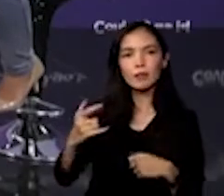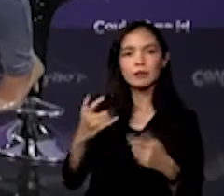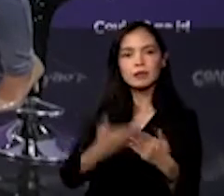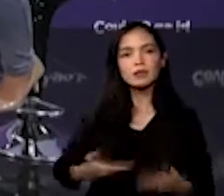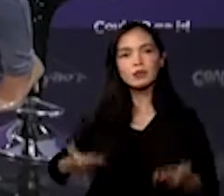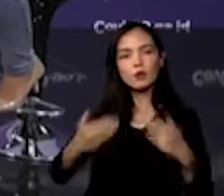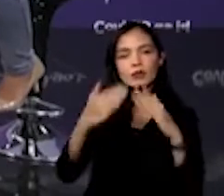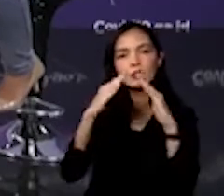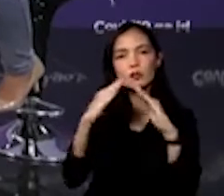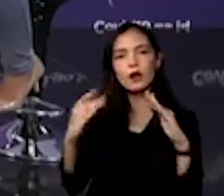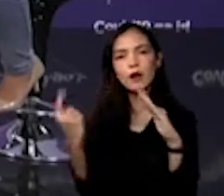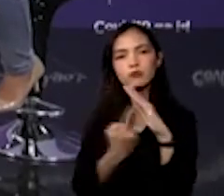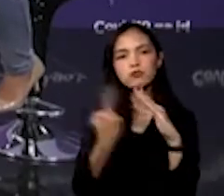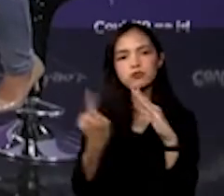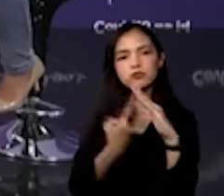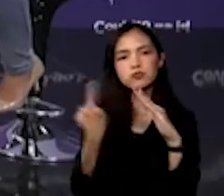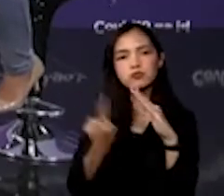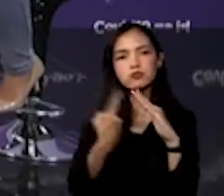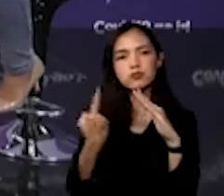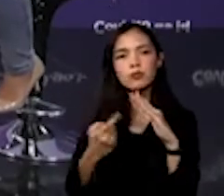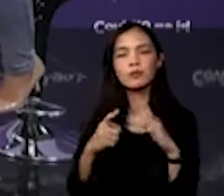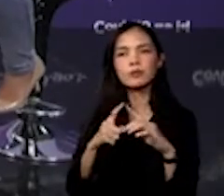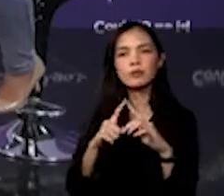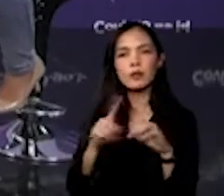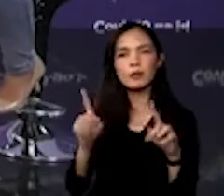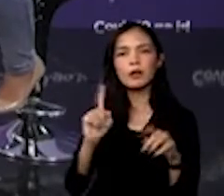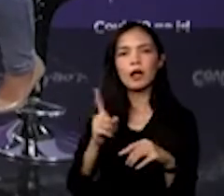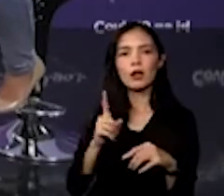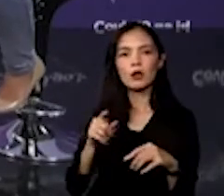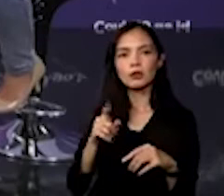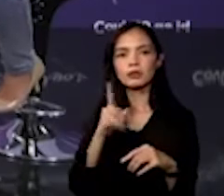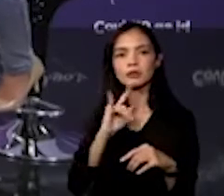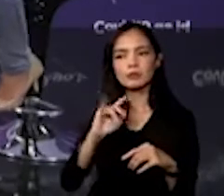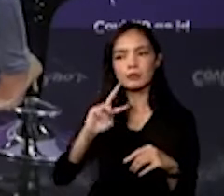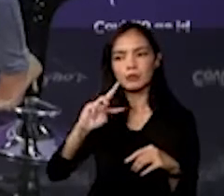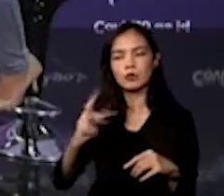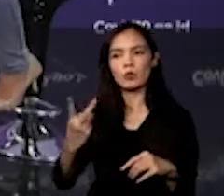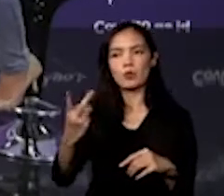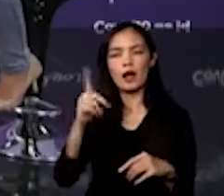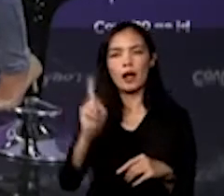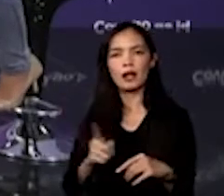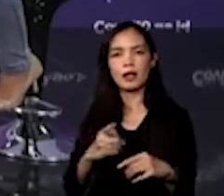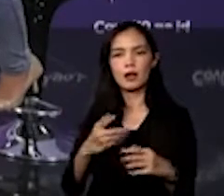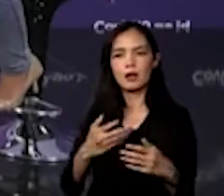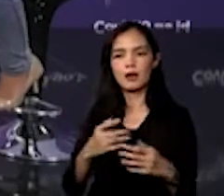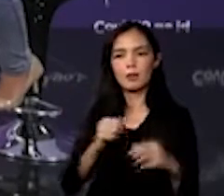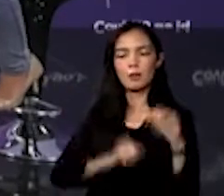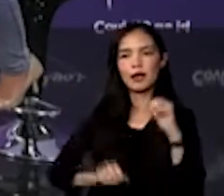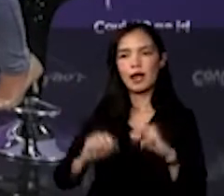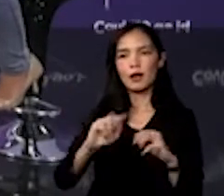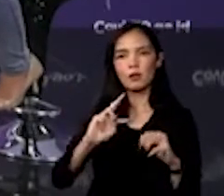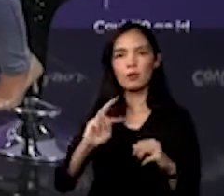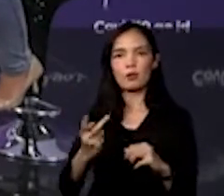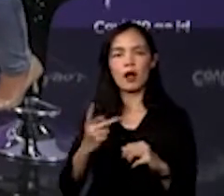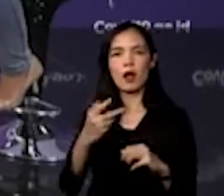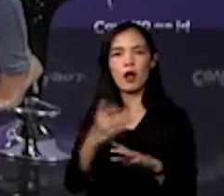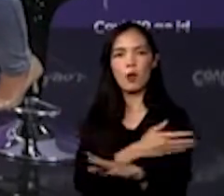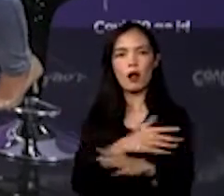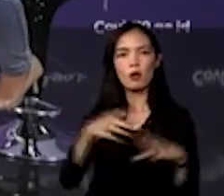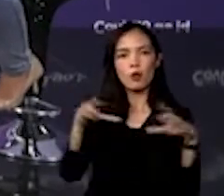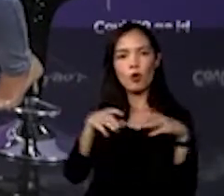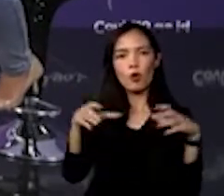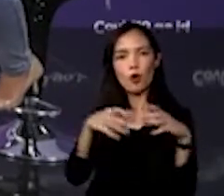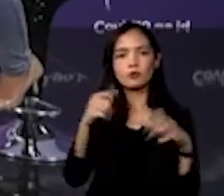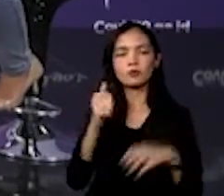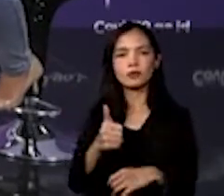Gitu kan ya Nah kalau misalnya artinya kan ada perubahan ya Dok Ya perubahan perilaku yang tadinya kita bisa kongkol-kongkol di luar tapi